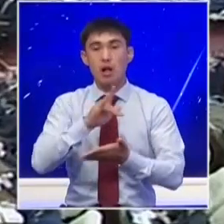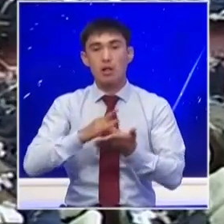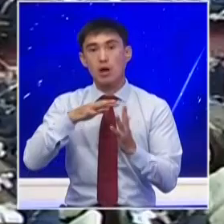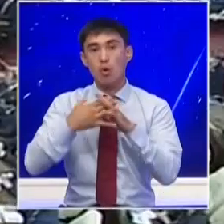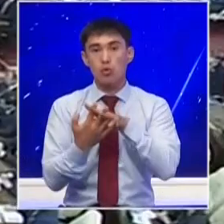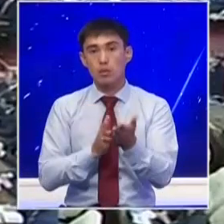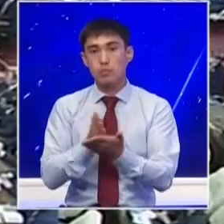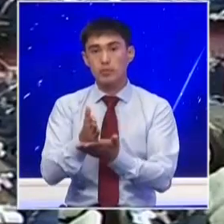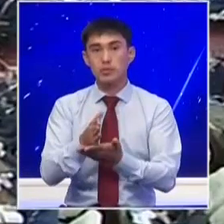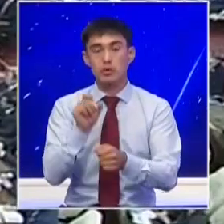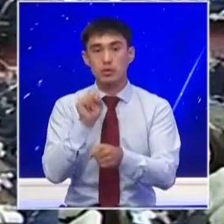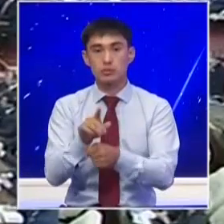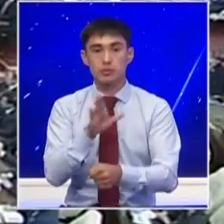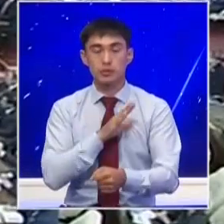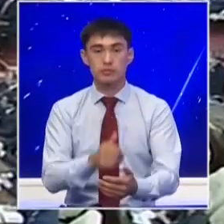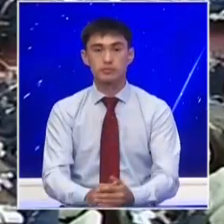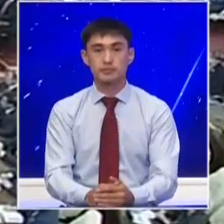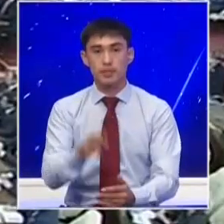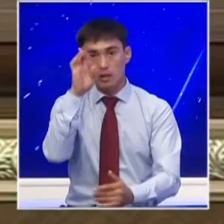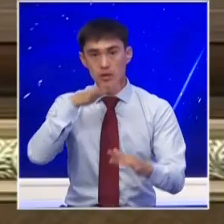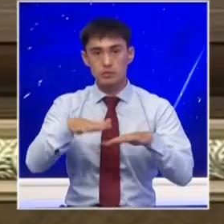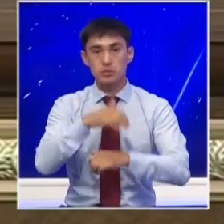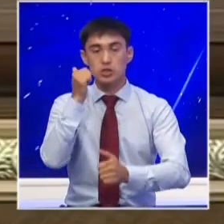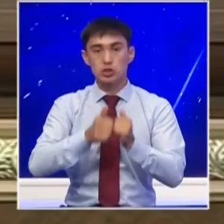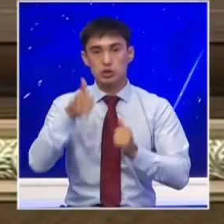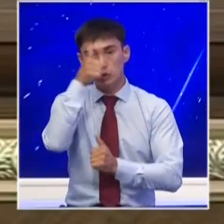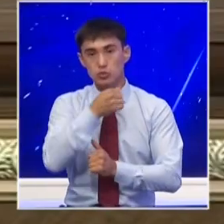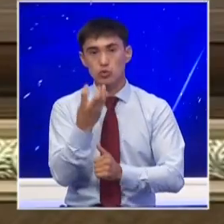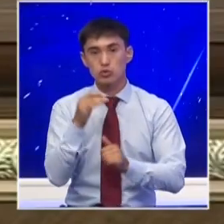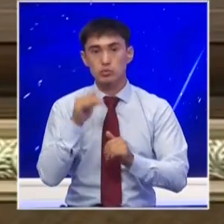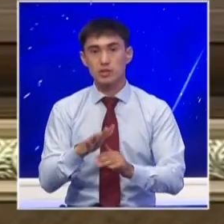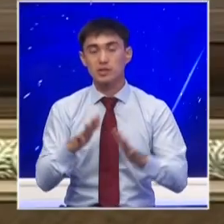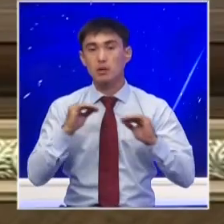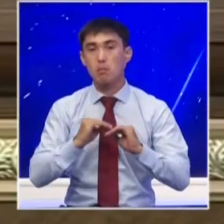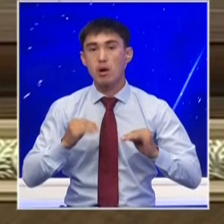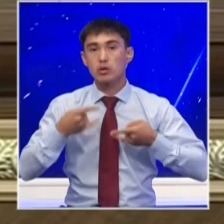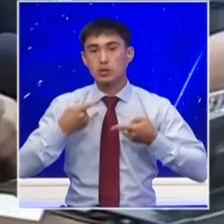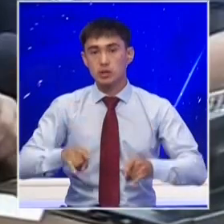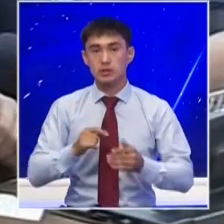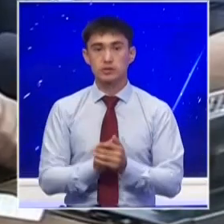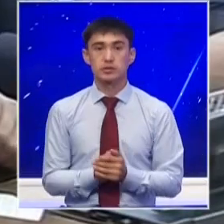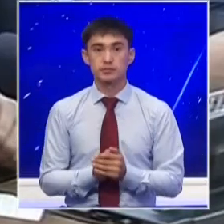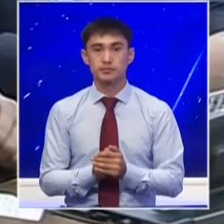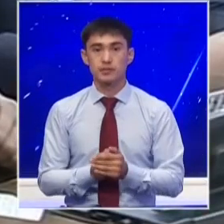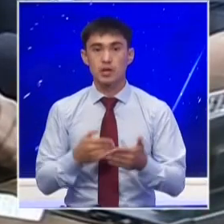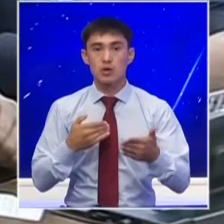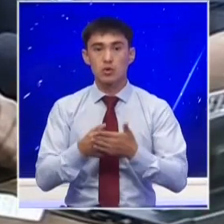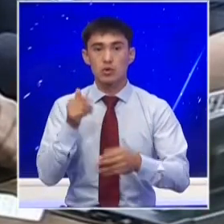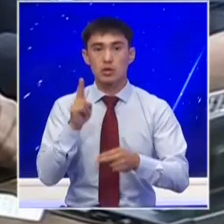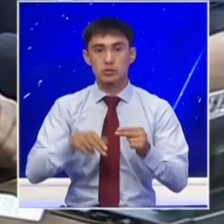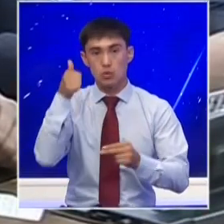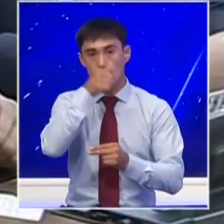бейімдеуге нұсқау берді. Елімізде жыл сайын 400 мыңнан астам бала дүниеге келеді. Жыл соңына